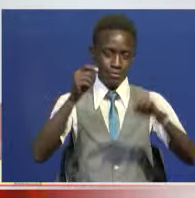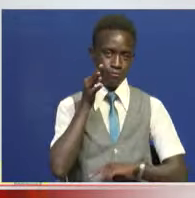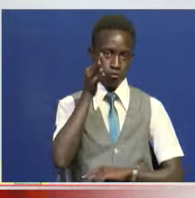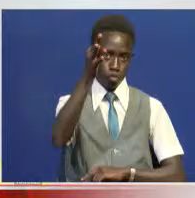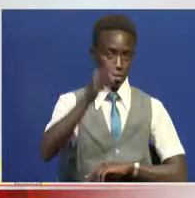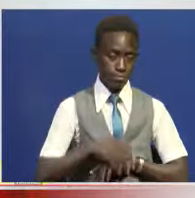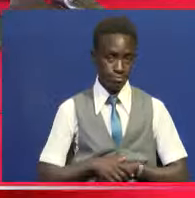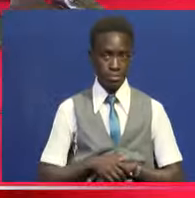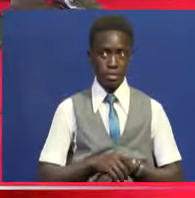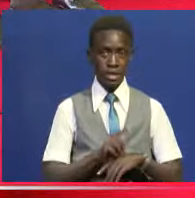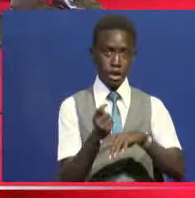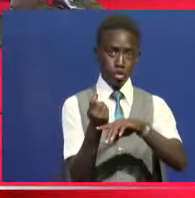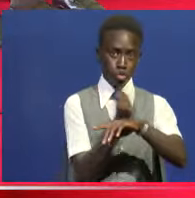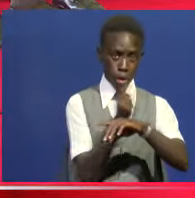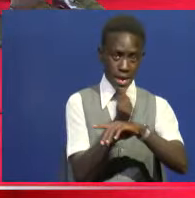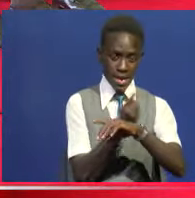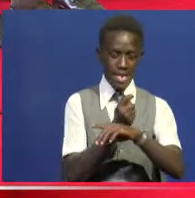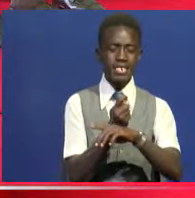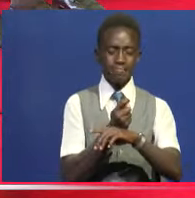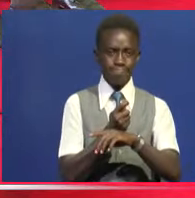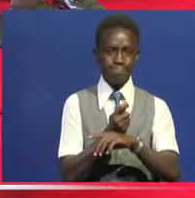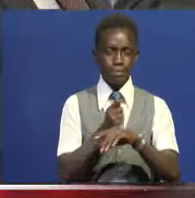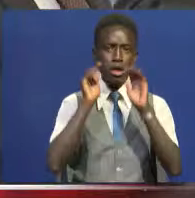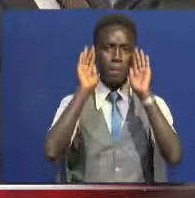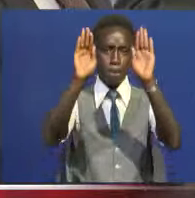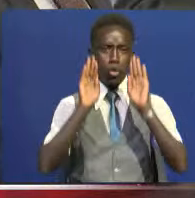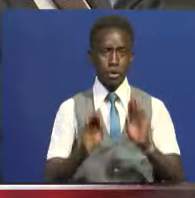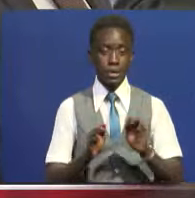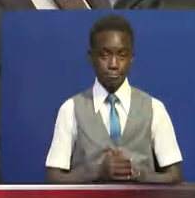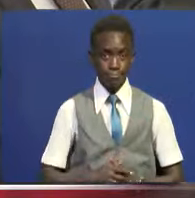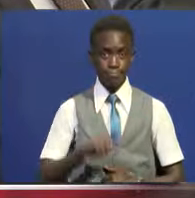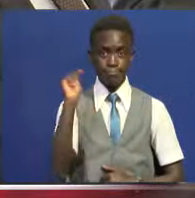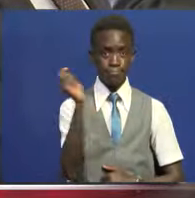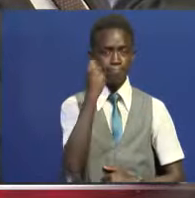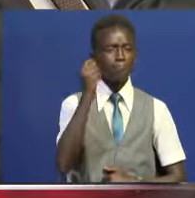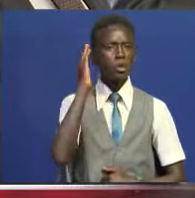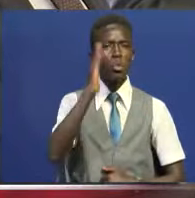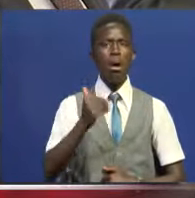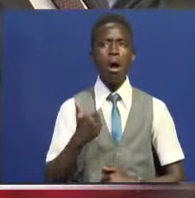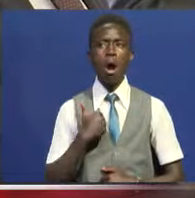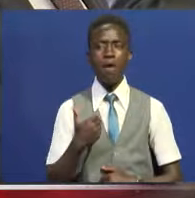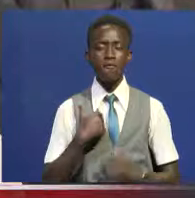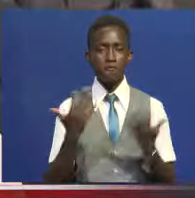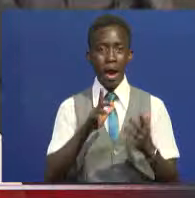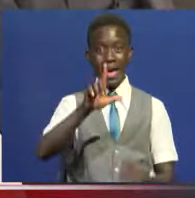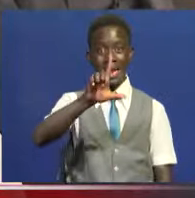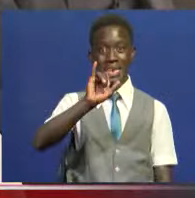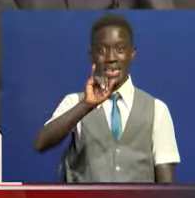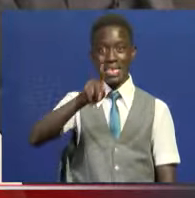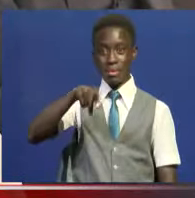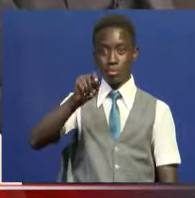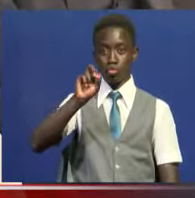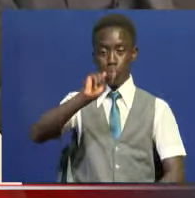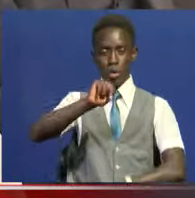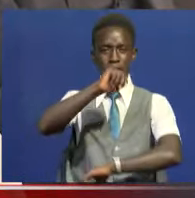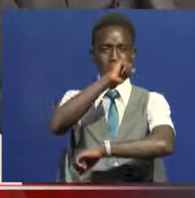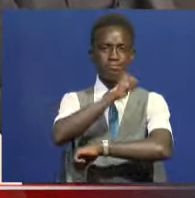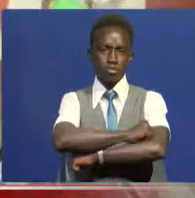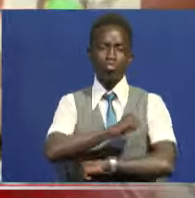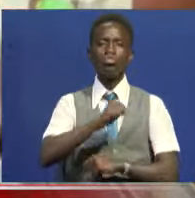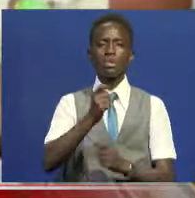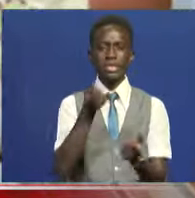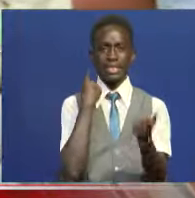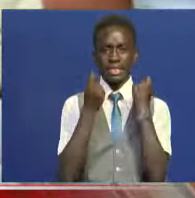therefore essential. Kenya itakuwa na taasisi ya Lipton Tea Innovation Technology Academy ambayo itakuwa ya kwanza ya aina